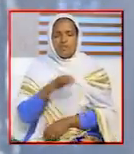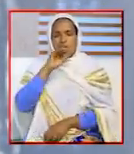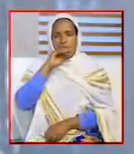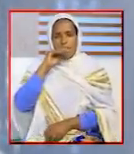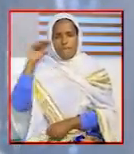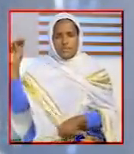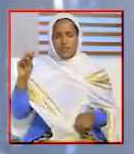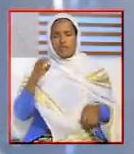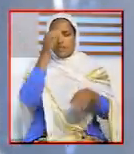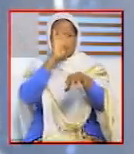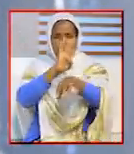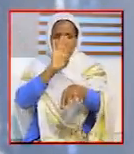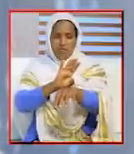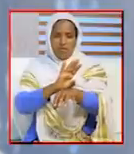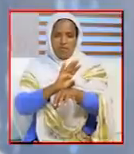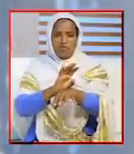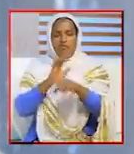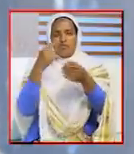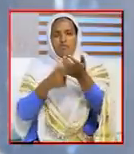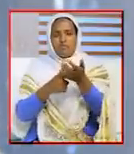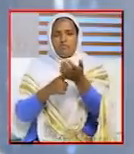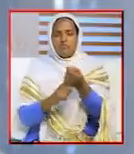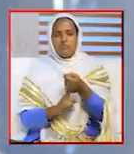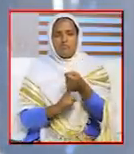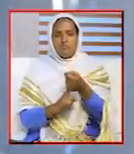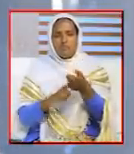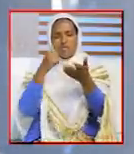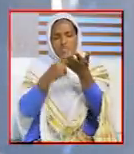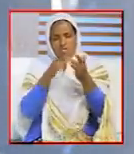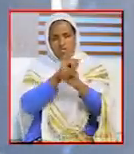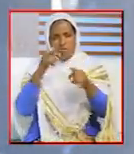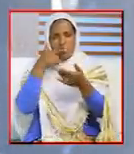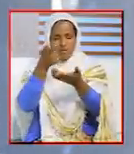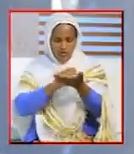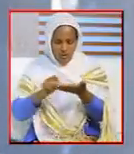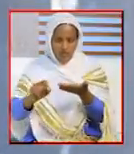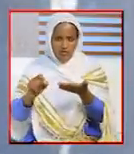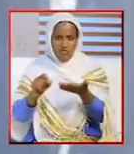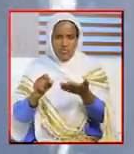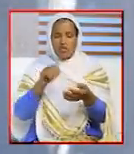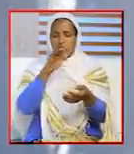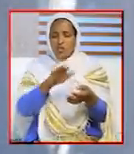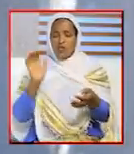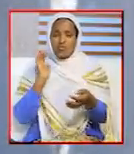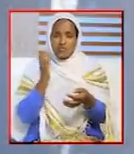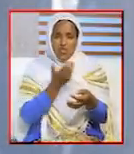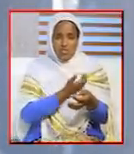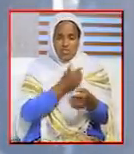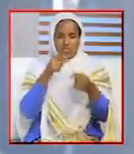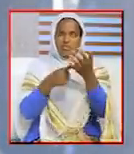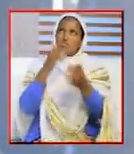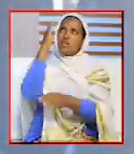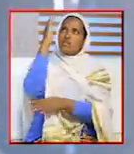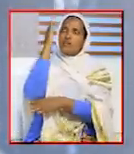ከምስራቅ አብያተ ክርስቲያናት ዌብሳይት ላይ ማለት ነው እንደዚህ ብላ ጽፋለች ለልጆቻችን